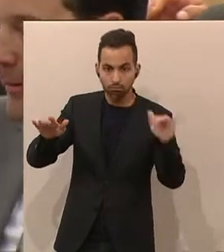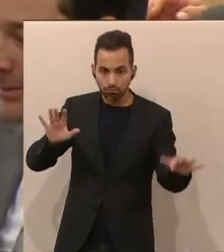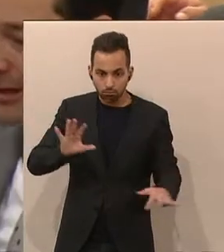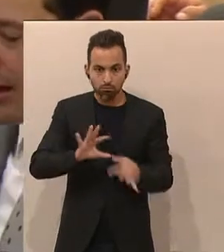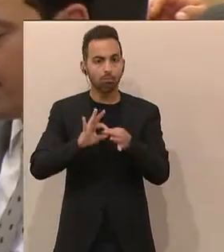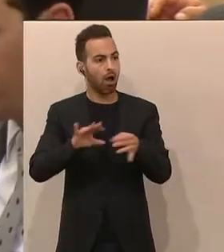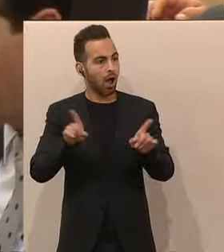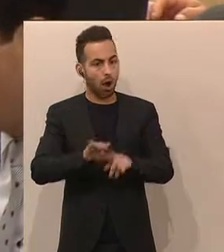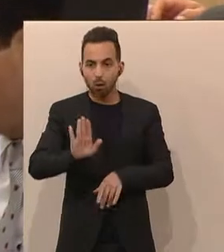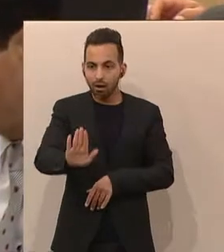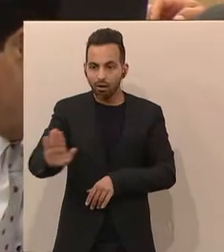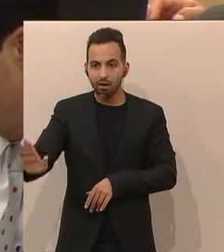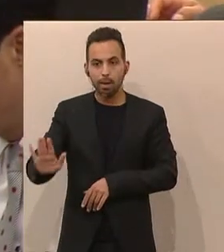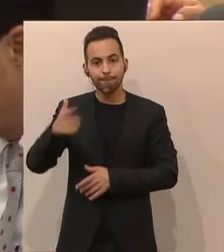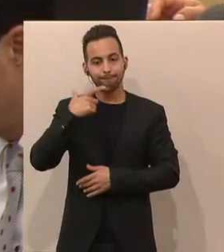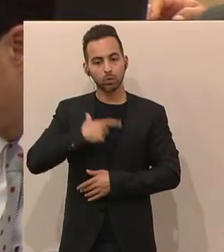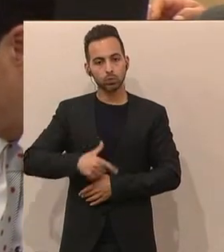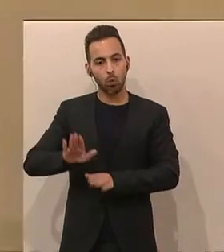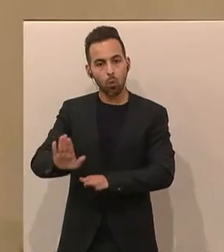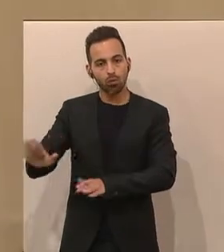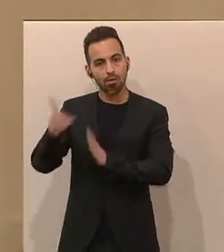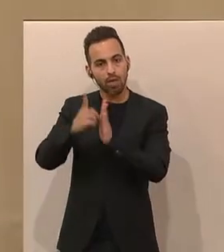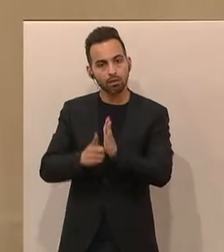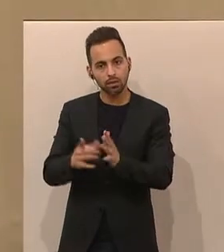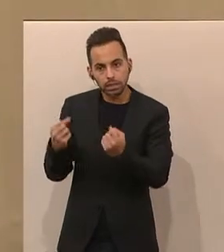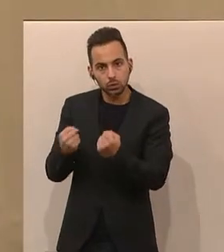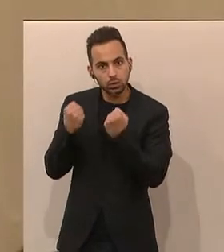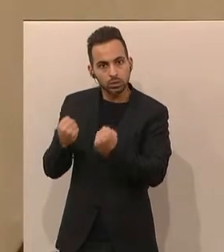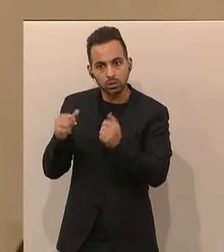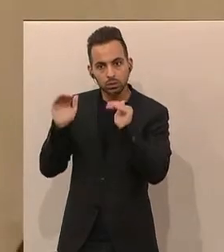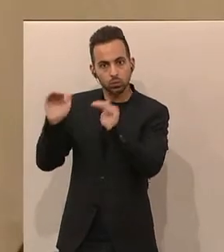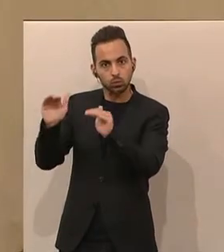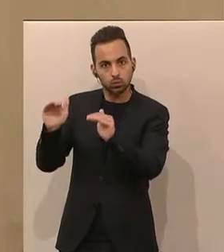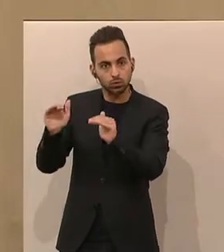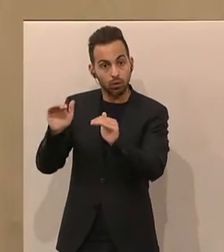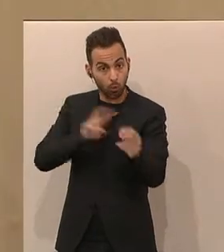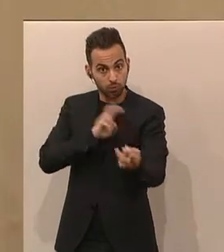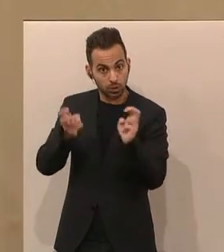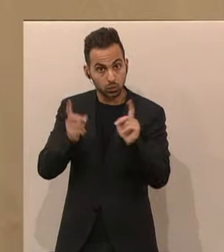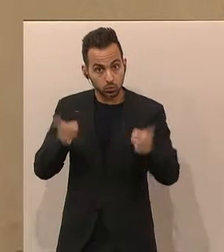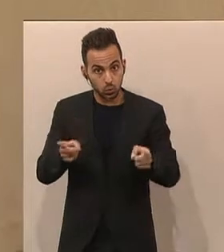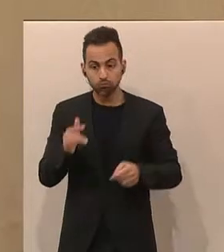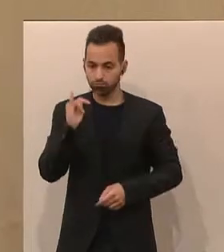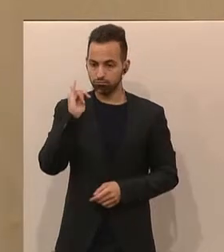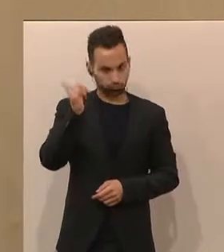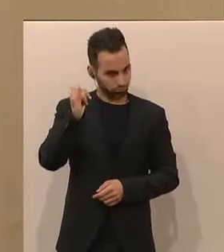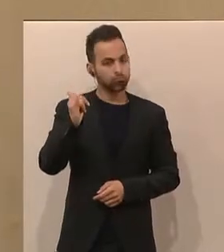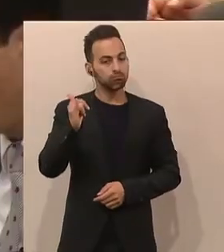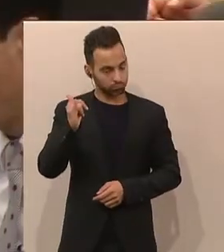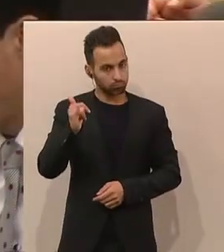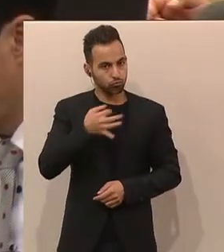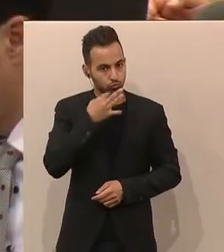den Schutz ihrer persönlichen Daten sicherzustellen, hier umzusetzen. Es ist